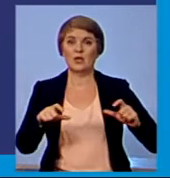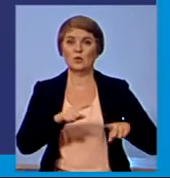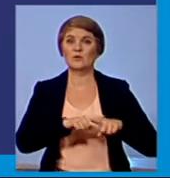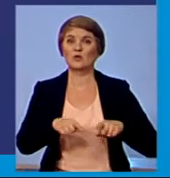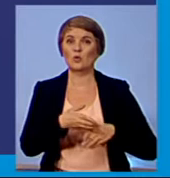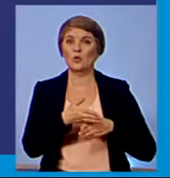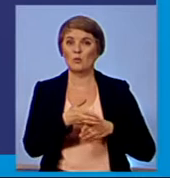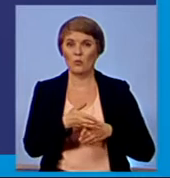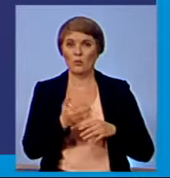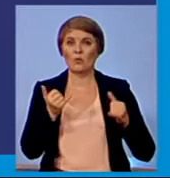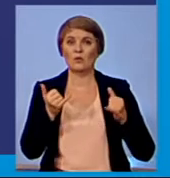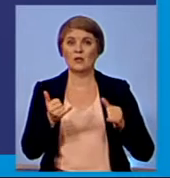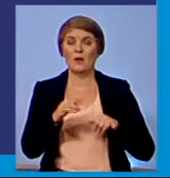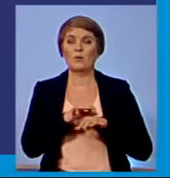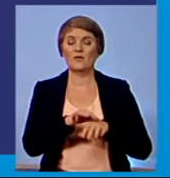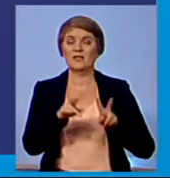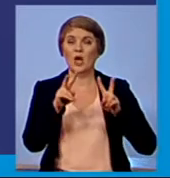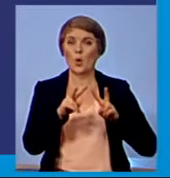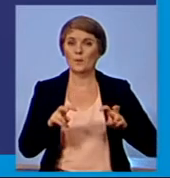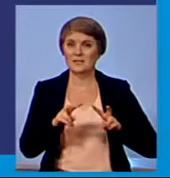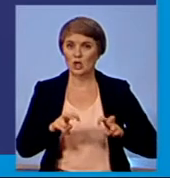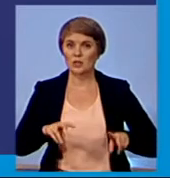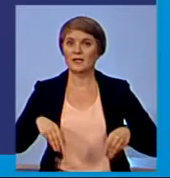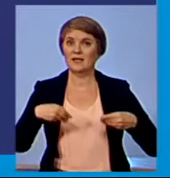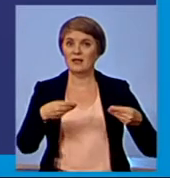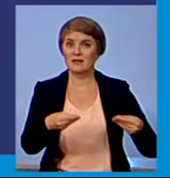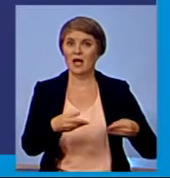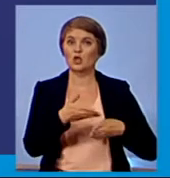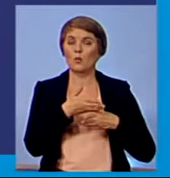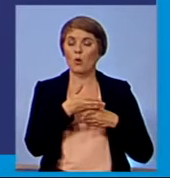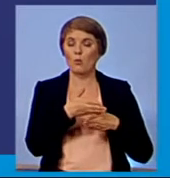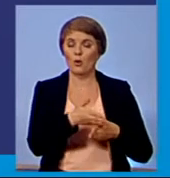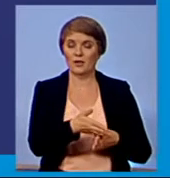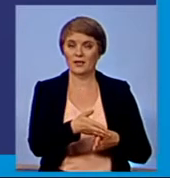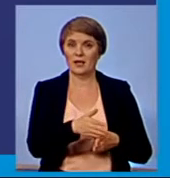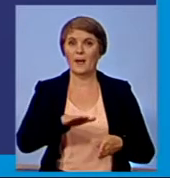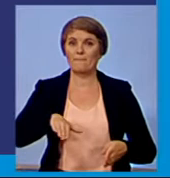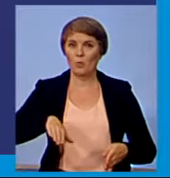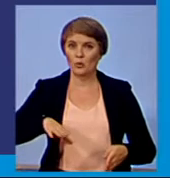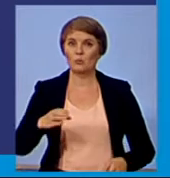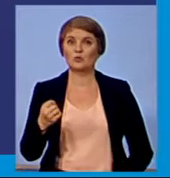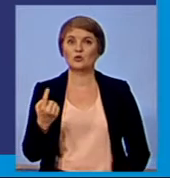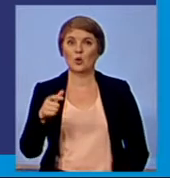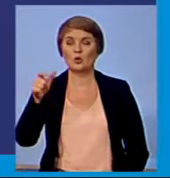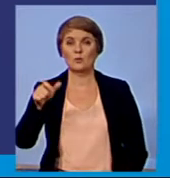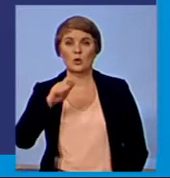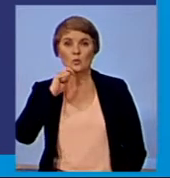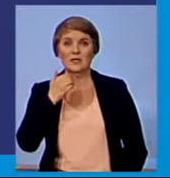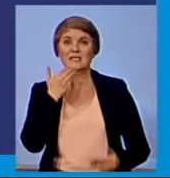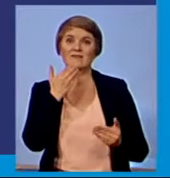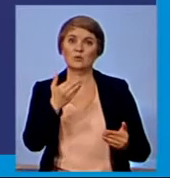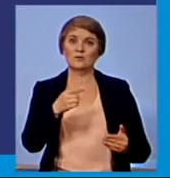Браїла з метою проведення обстеження і надання допомоги. Потім ще звернувся один громадянин України за допомогою.